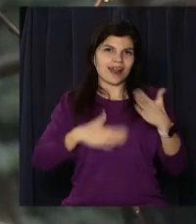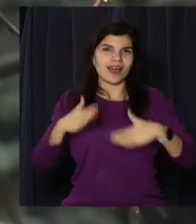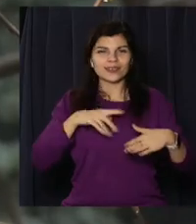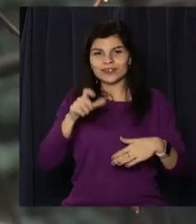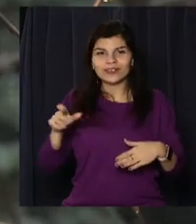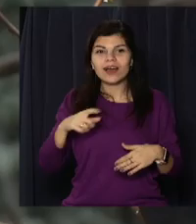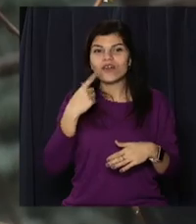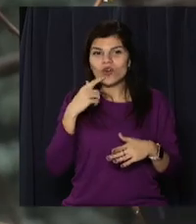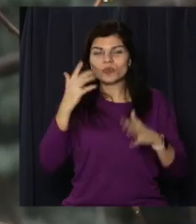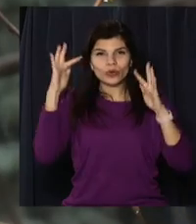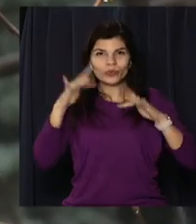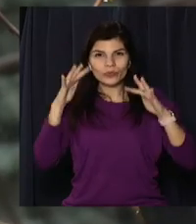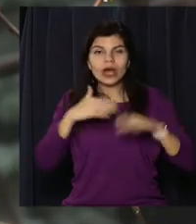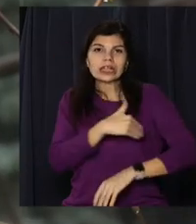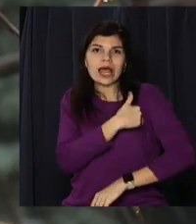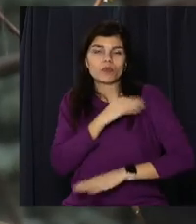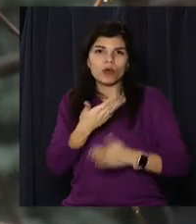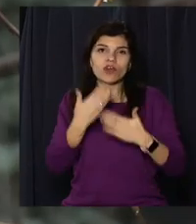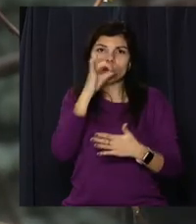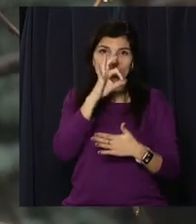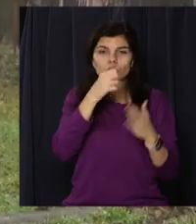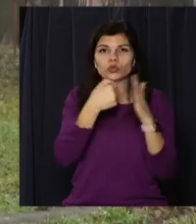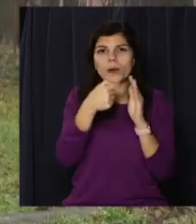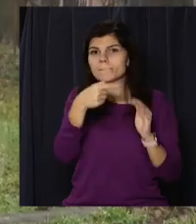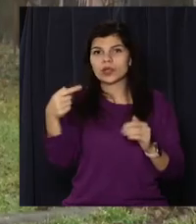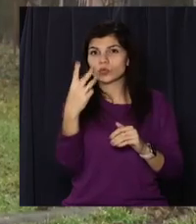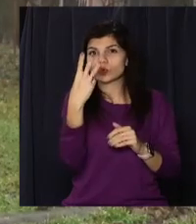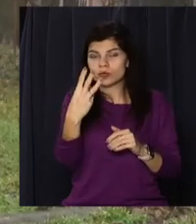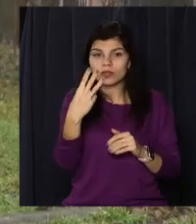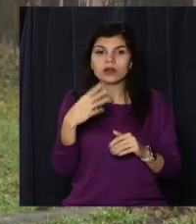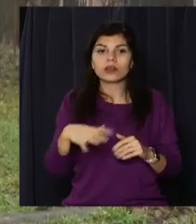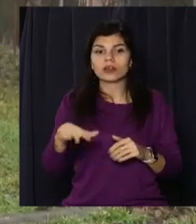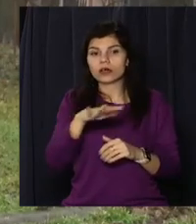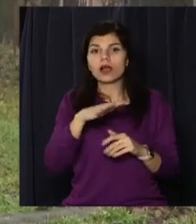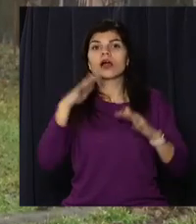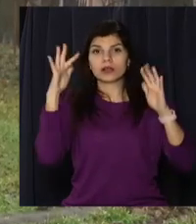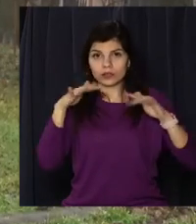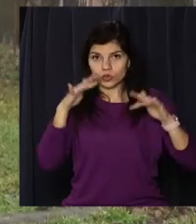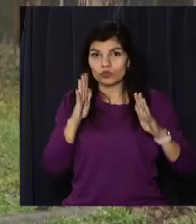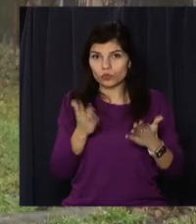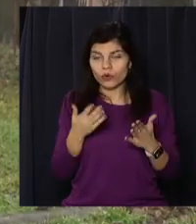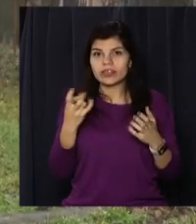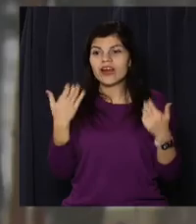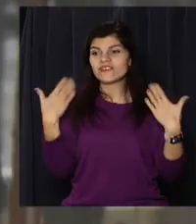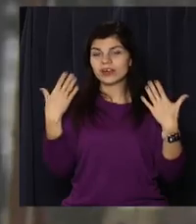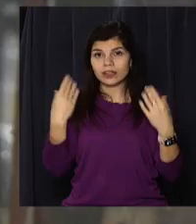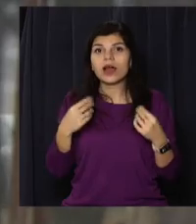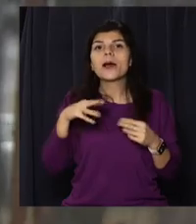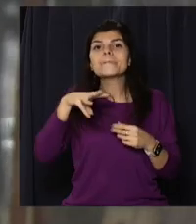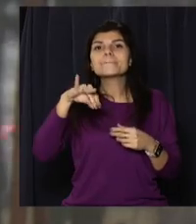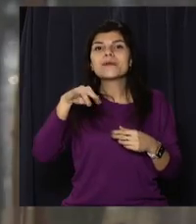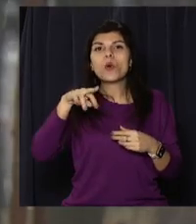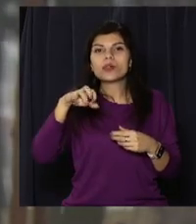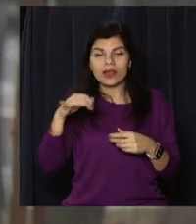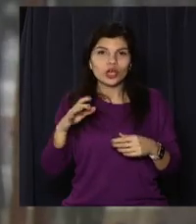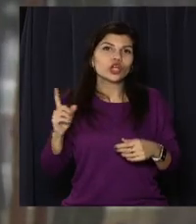синоптиків до вечора. Температура триматиметься від 0 до мінус 3. У вікенд також сніжитиме. Тож на Миколая очікуємо на